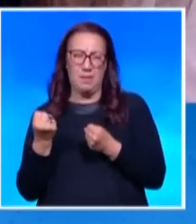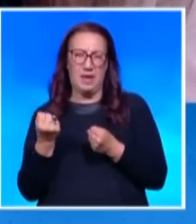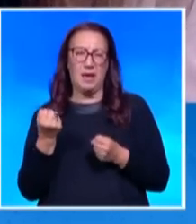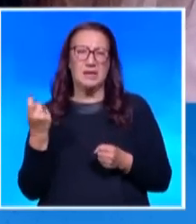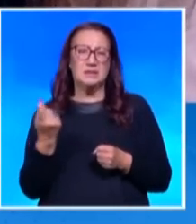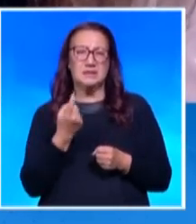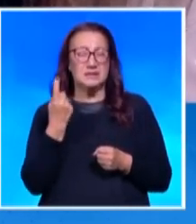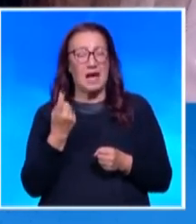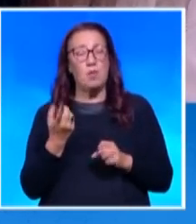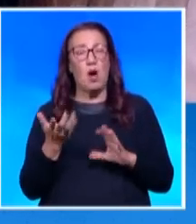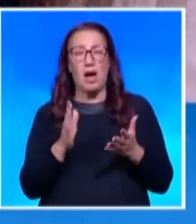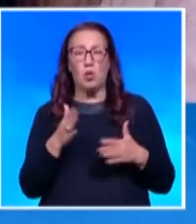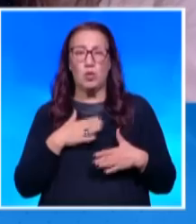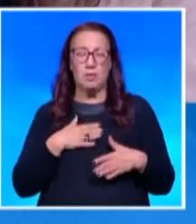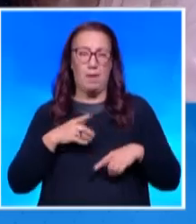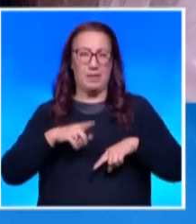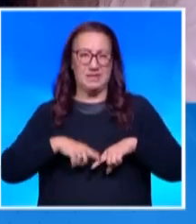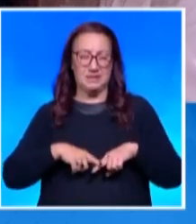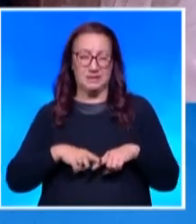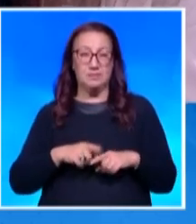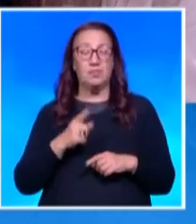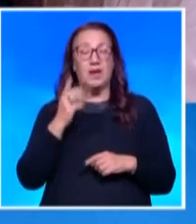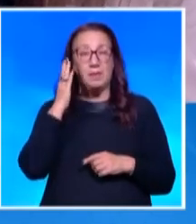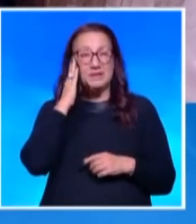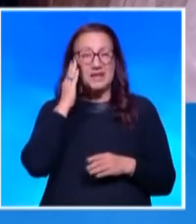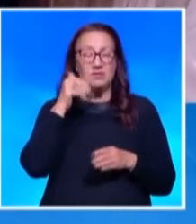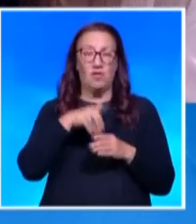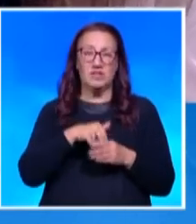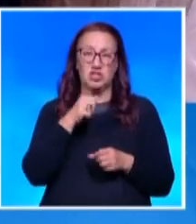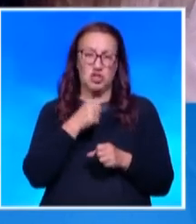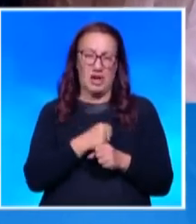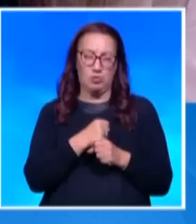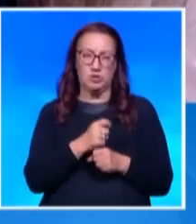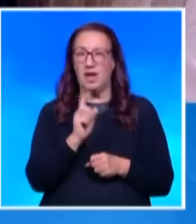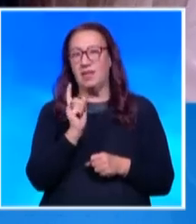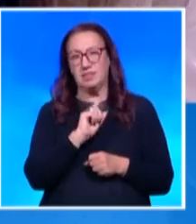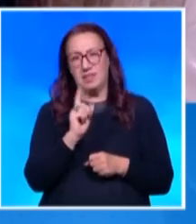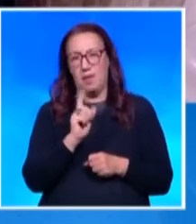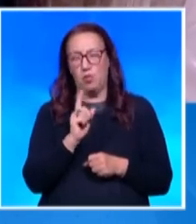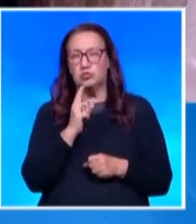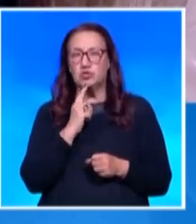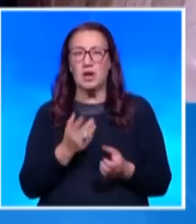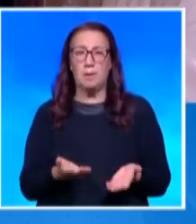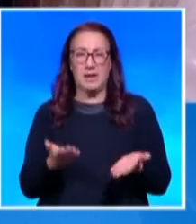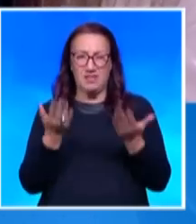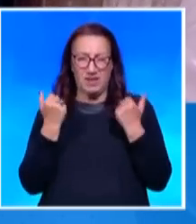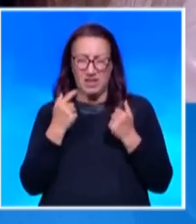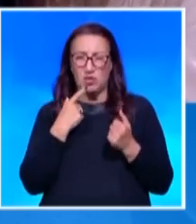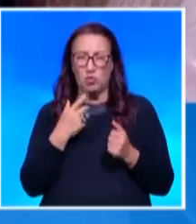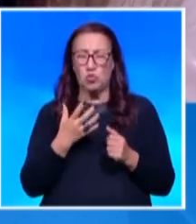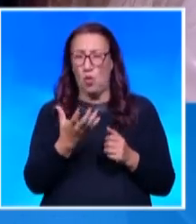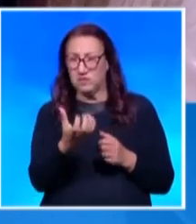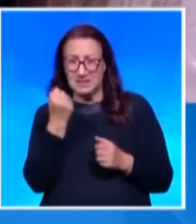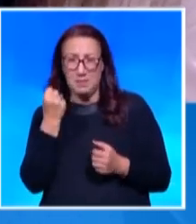влизане в сила на присъдата тоест министерството на вътрешните работи не може и всяко едно предварително отнемане ще бъде